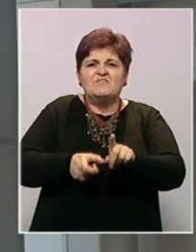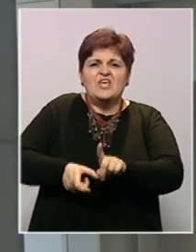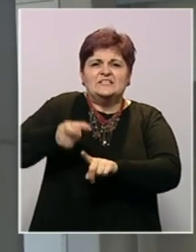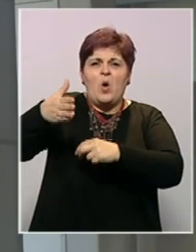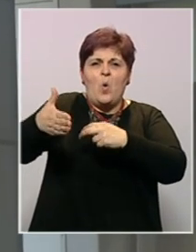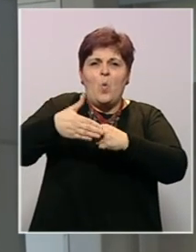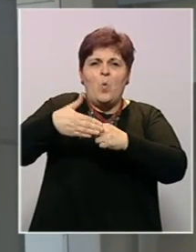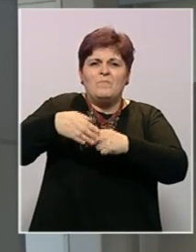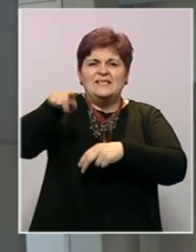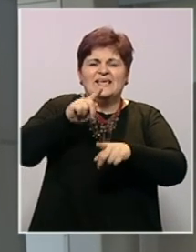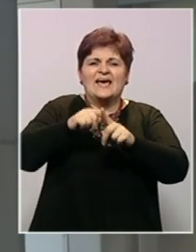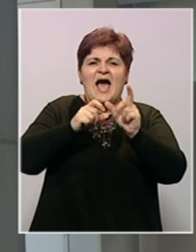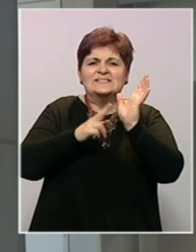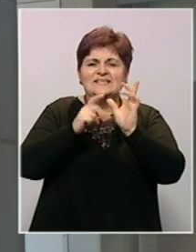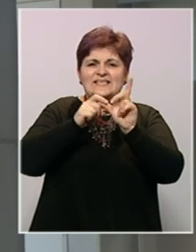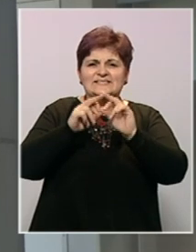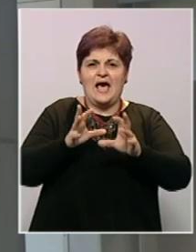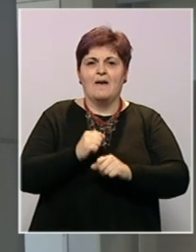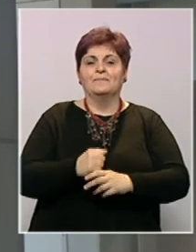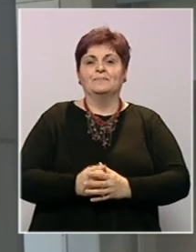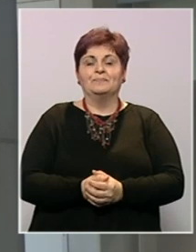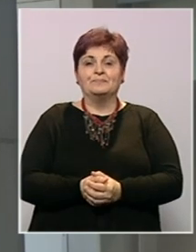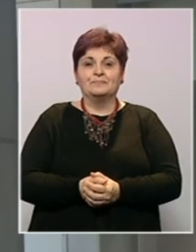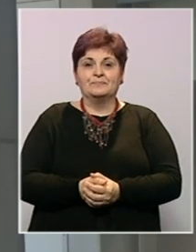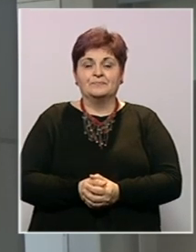blizini Nebodera u Hrasnici.